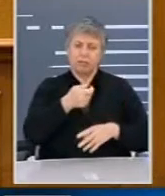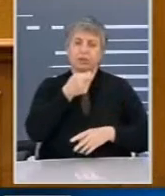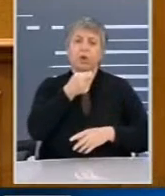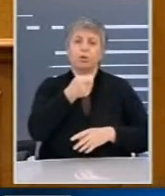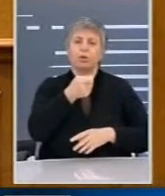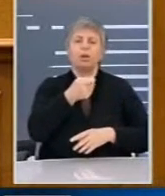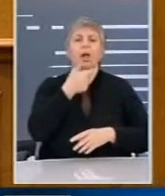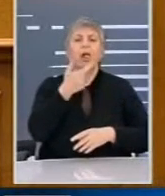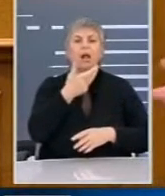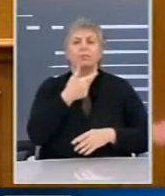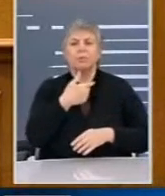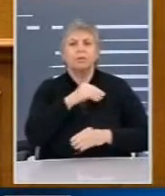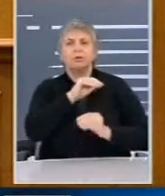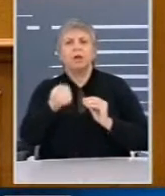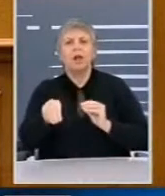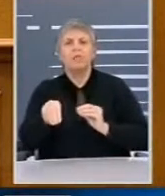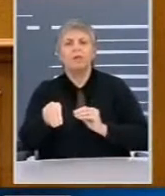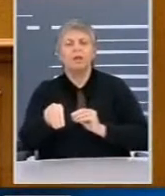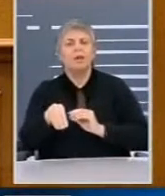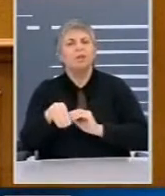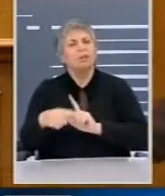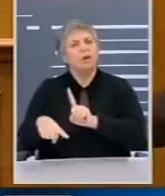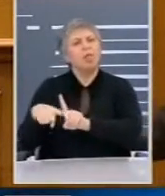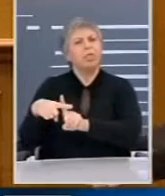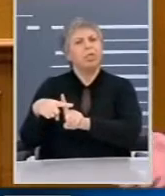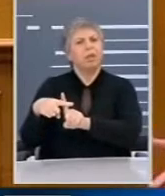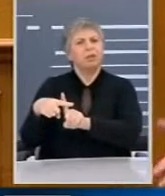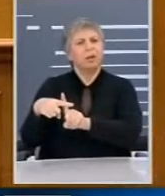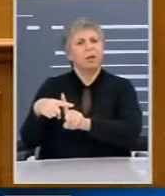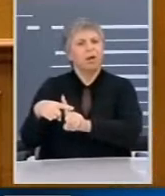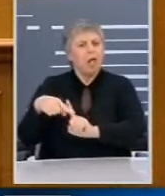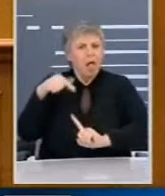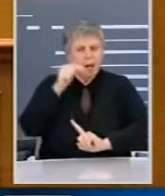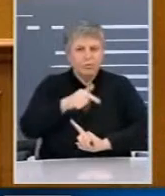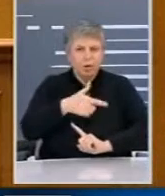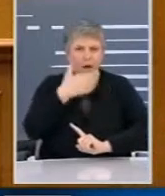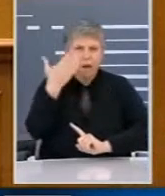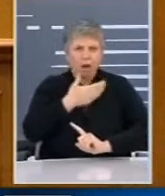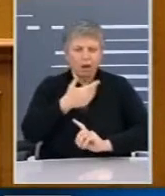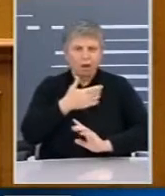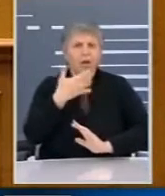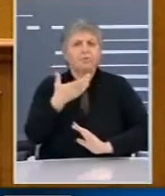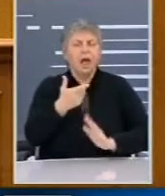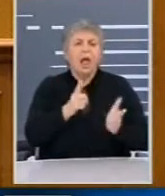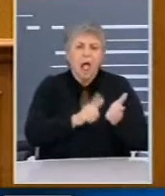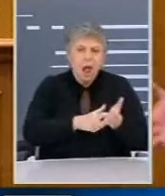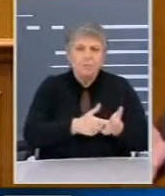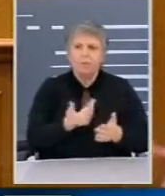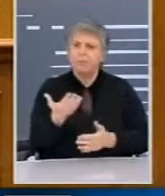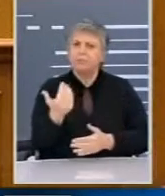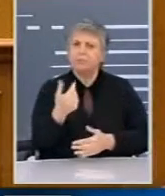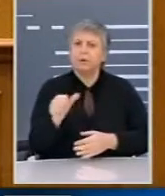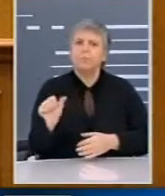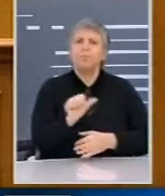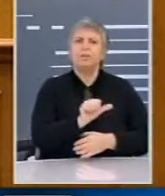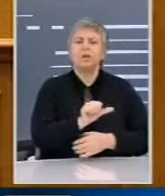ερώτησή μας, πώς και έγινε να με δάνεια που ήταν ήδη διαμαρτυρόμενα, τα οποία ήταν ήδη απαιτητά. Πώς θα πήγε